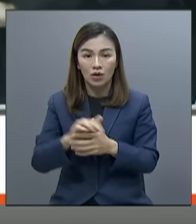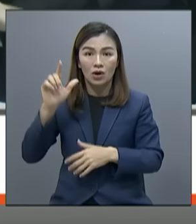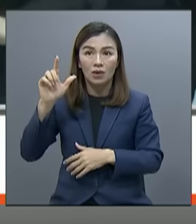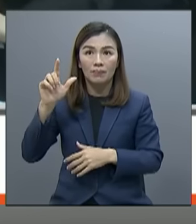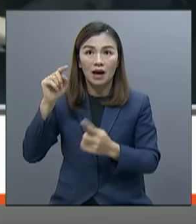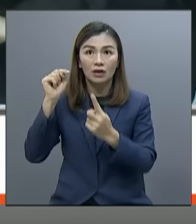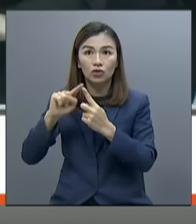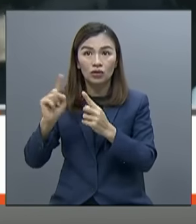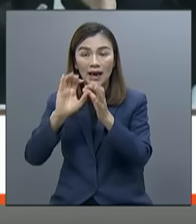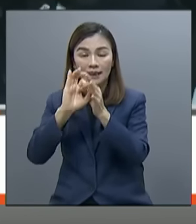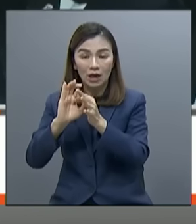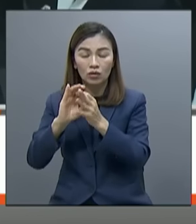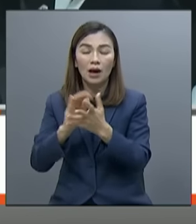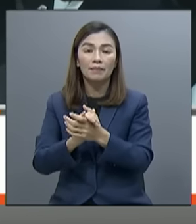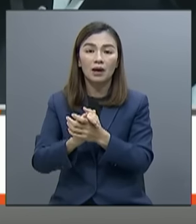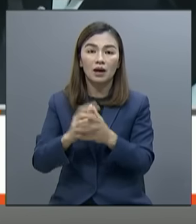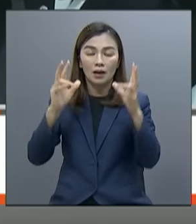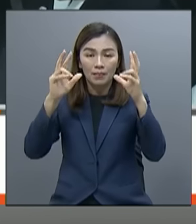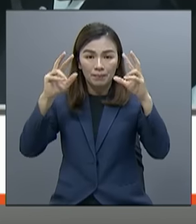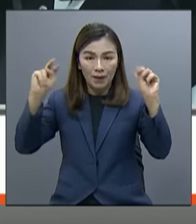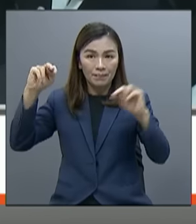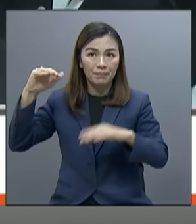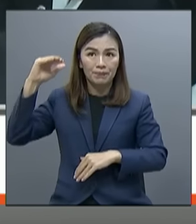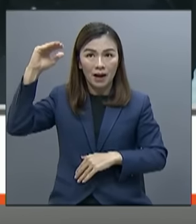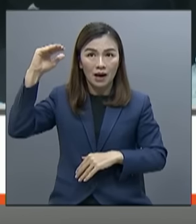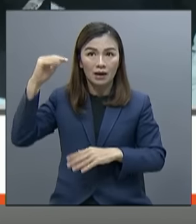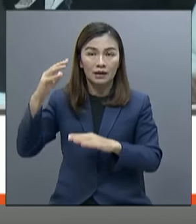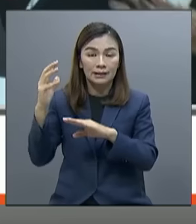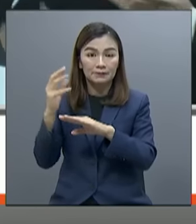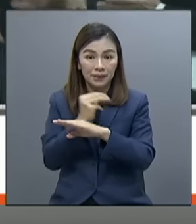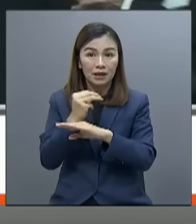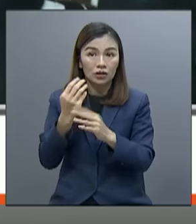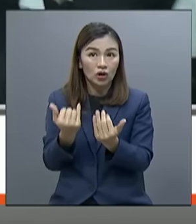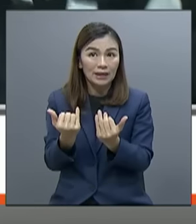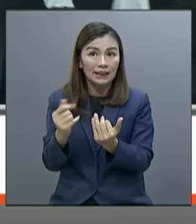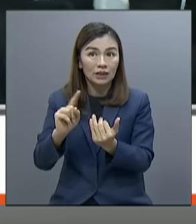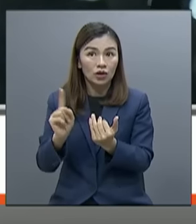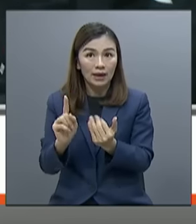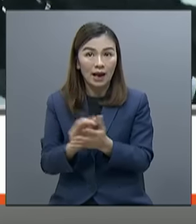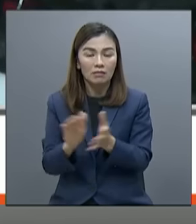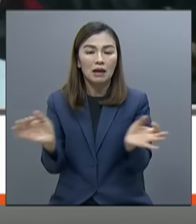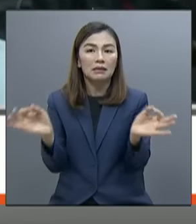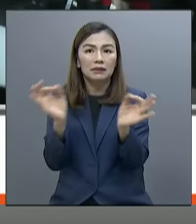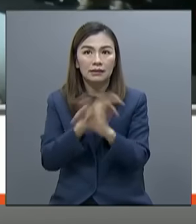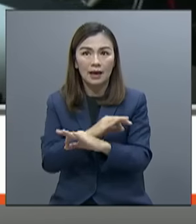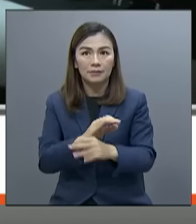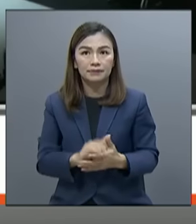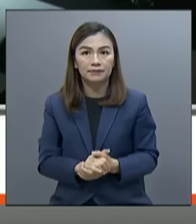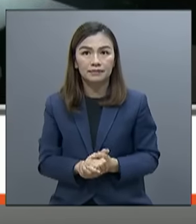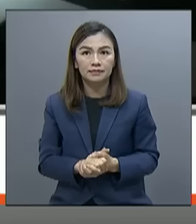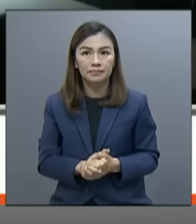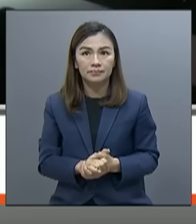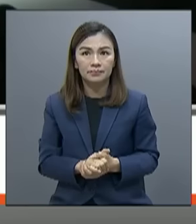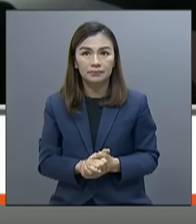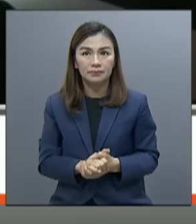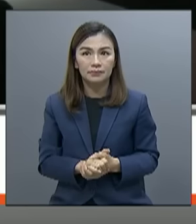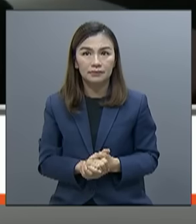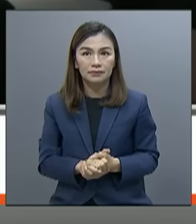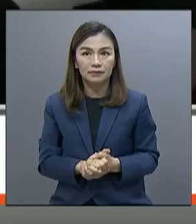เหตุทางการเมืองจนต้องหลุดออกไปคุณแพทองธารก็ก้าวขึ้นมาแทนค่ะและตั้งแต่ที่วิน